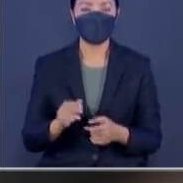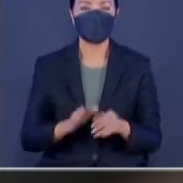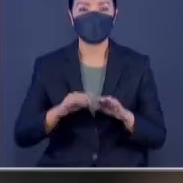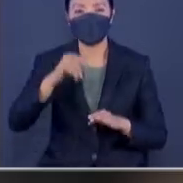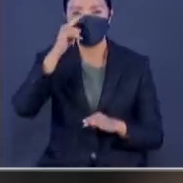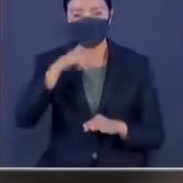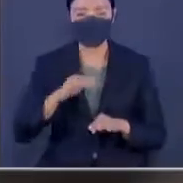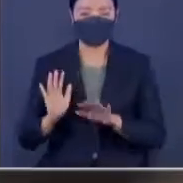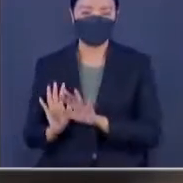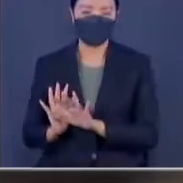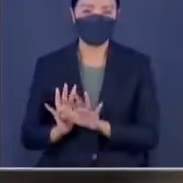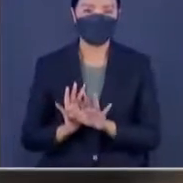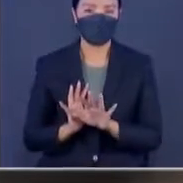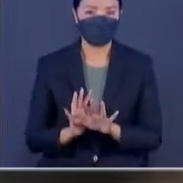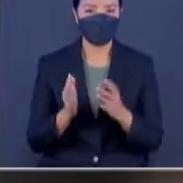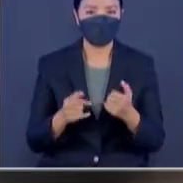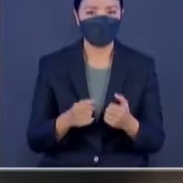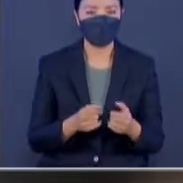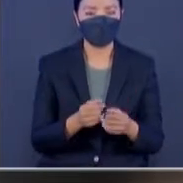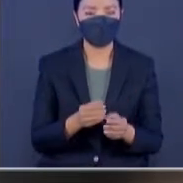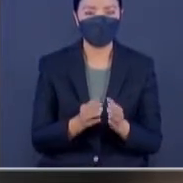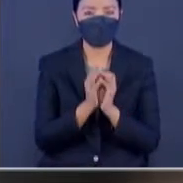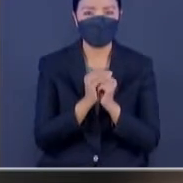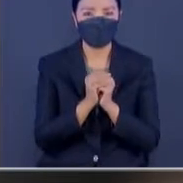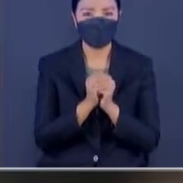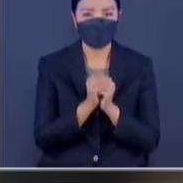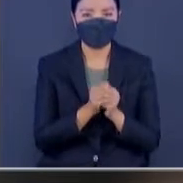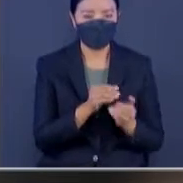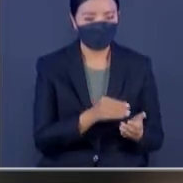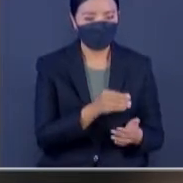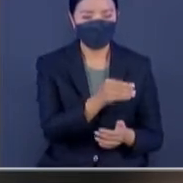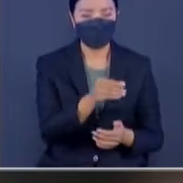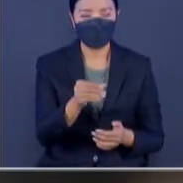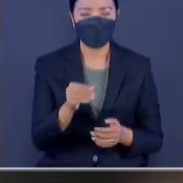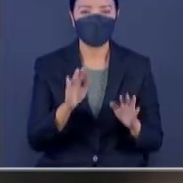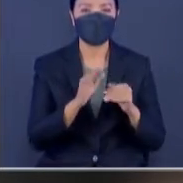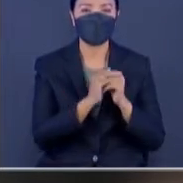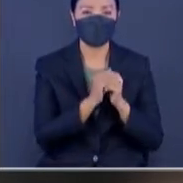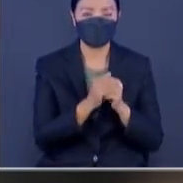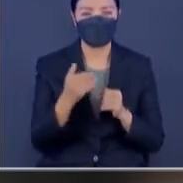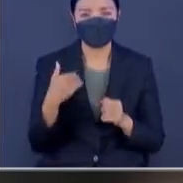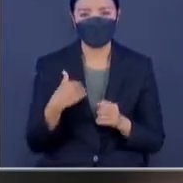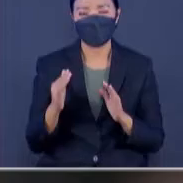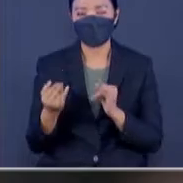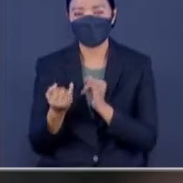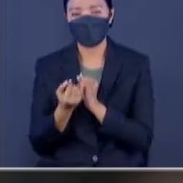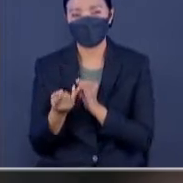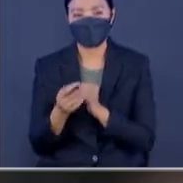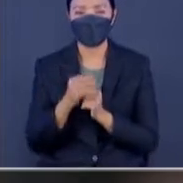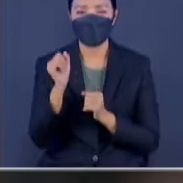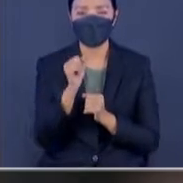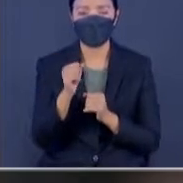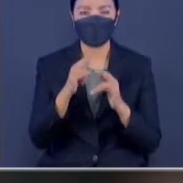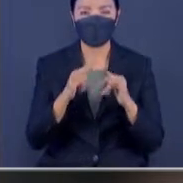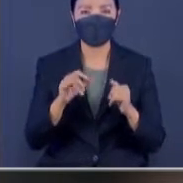ไทยแล้วก็ยกน้ำชาแบบจีนนะคะรวมถึงจดทะเบียนสมรสท่ามกลางเพื่อนพ้องคนสนิทในวงการเพลงค่ะอาทิศิลปินจาก